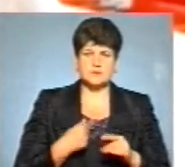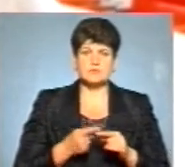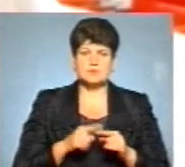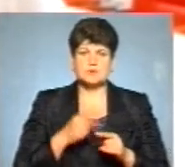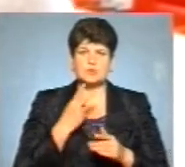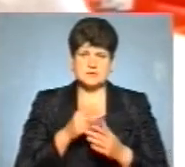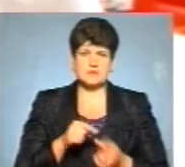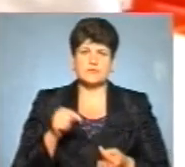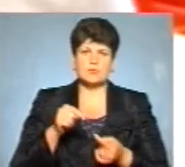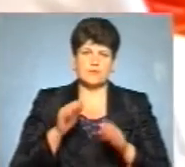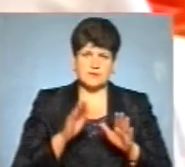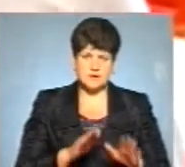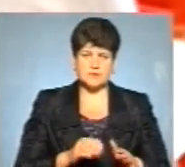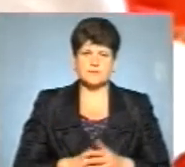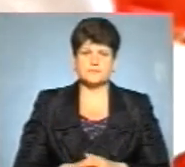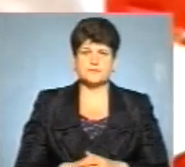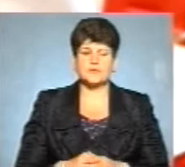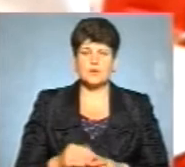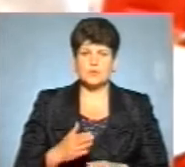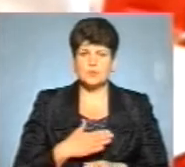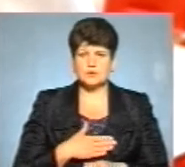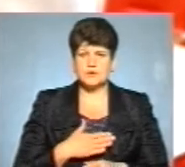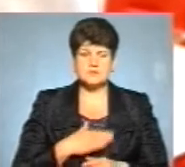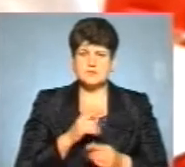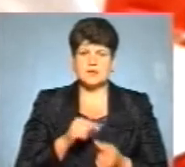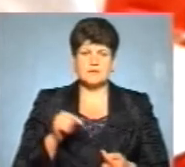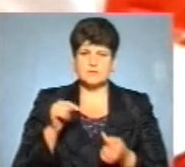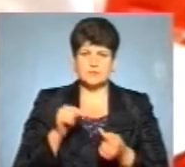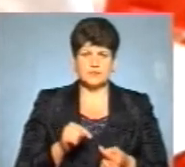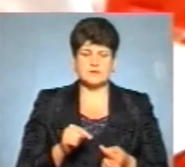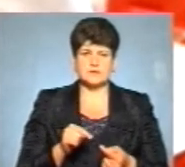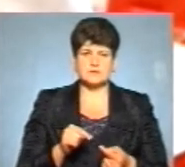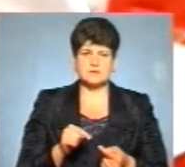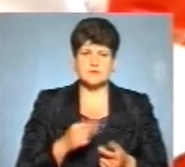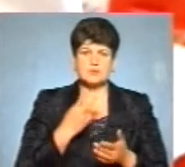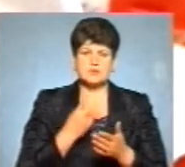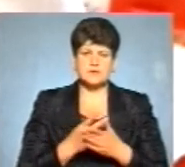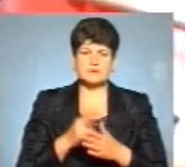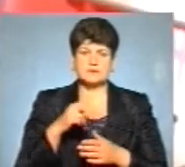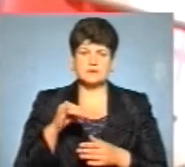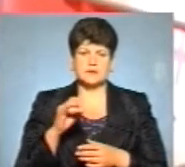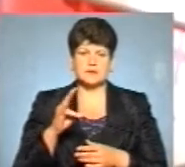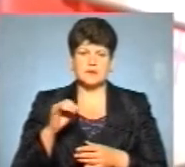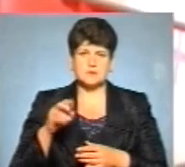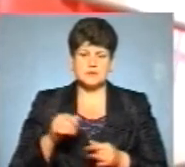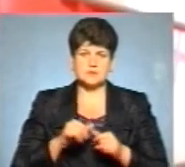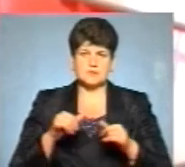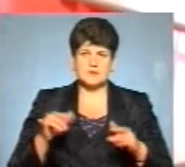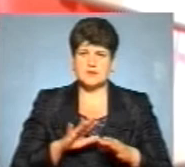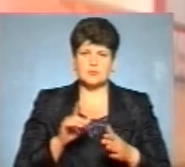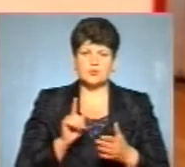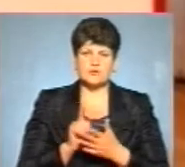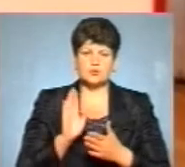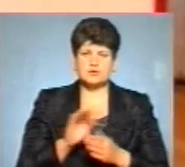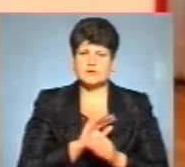показниках відповідаємо. І в нас ми не відповідаємо за показником динаміки зростання. Повинно бути не більше 10,